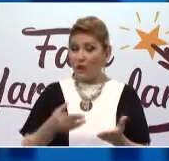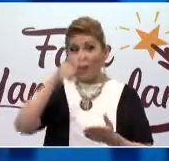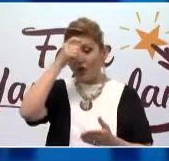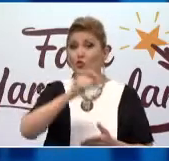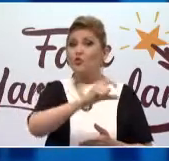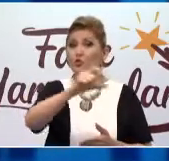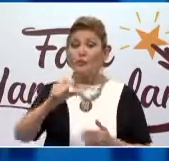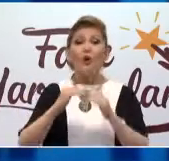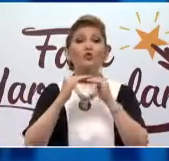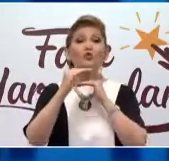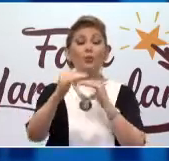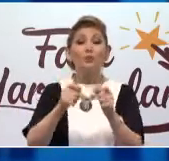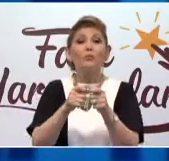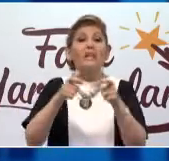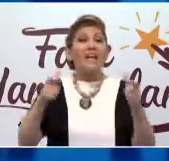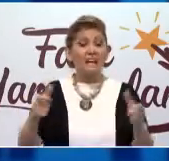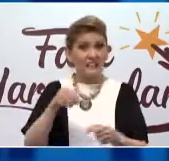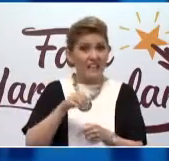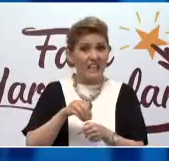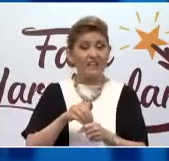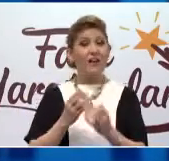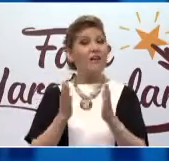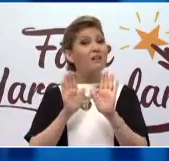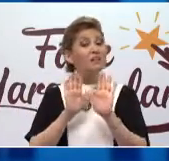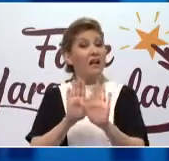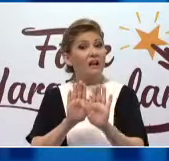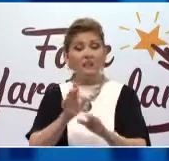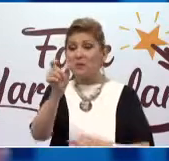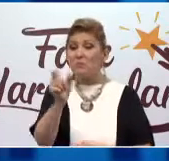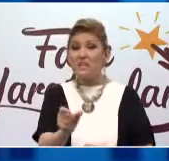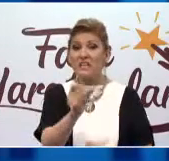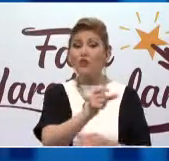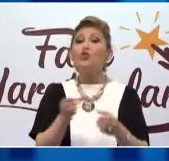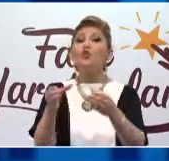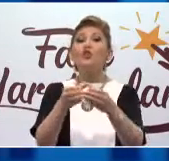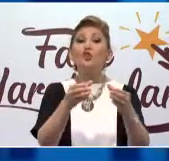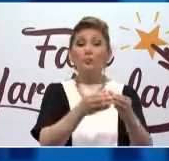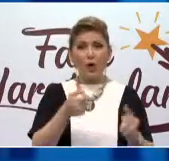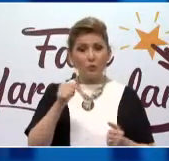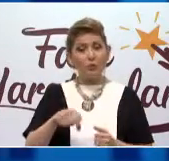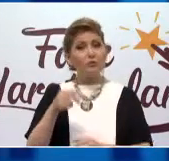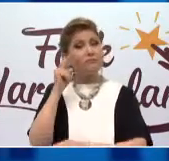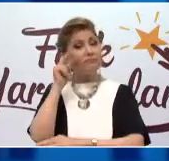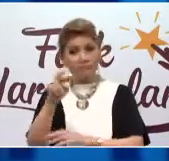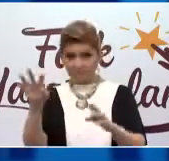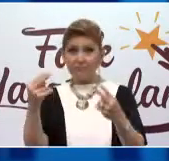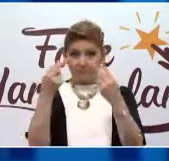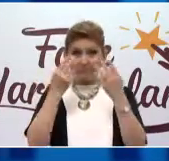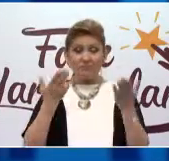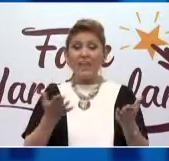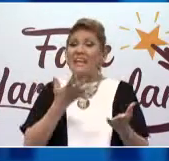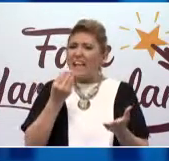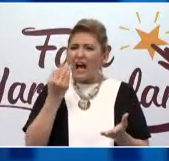Türkiye'nin toplumsal gelişmesi için katkıda bulunan bireyler, kurumlar bunu seyrediyorlarsa